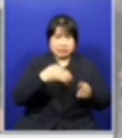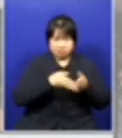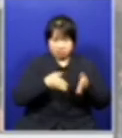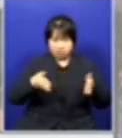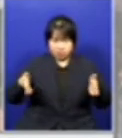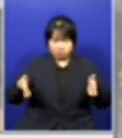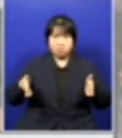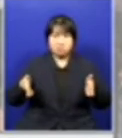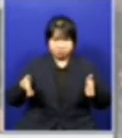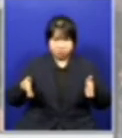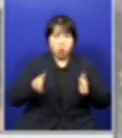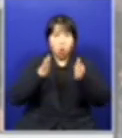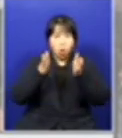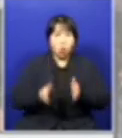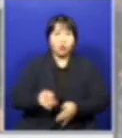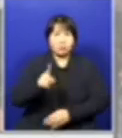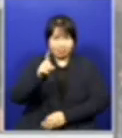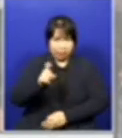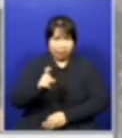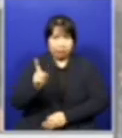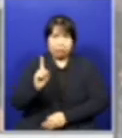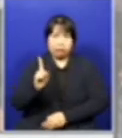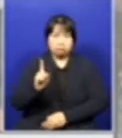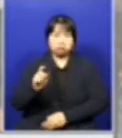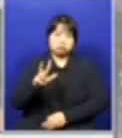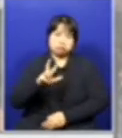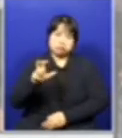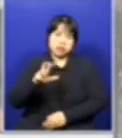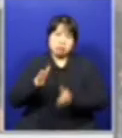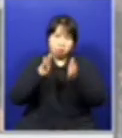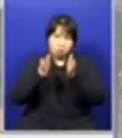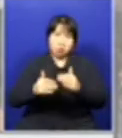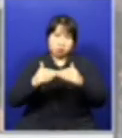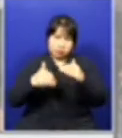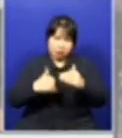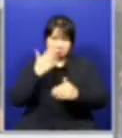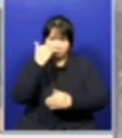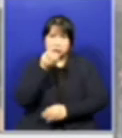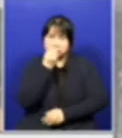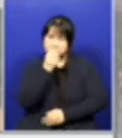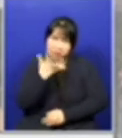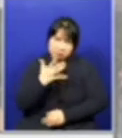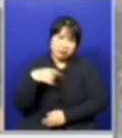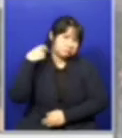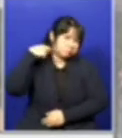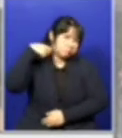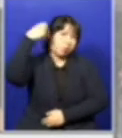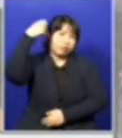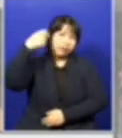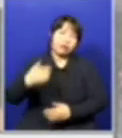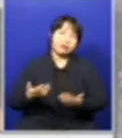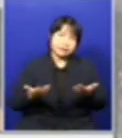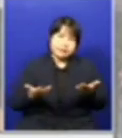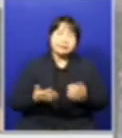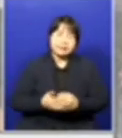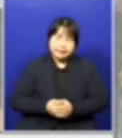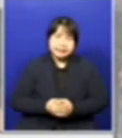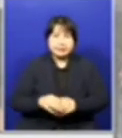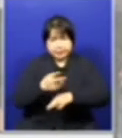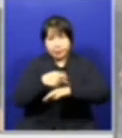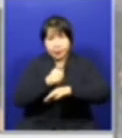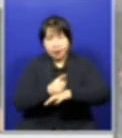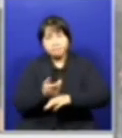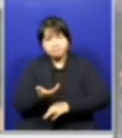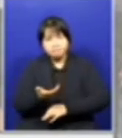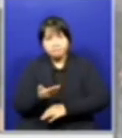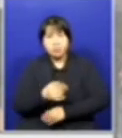ายเกือบ300คนจากสาเหตุไม่มีกินผูกคอตายครับท่านประธานครับ1